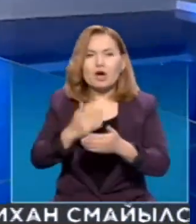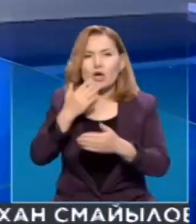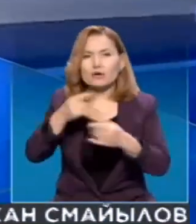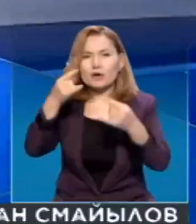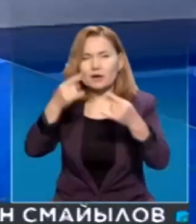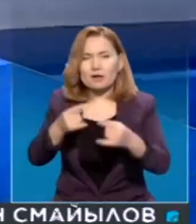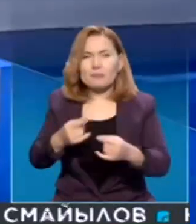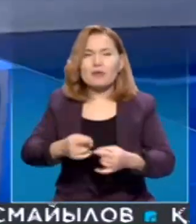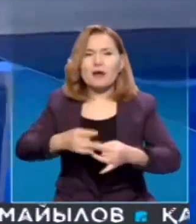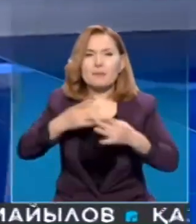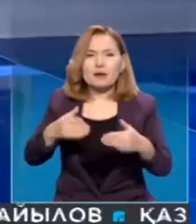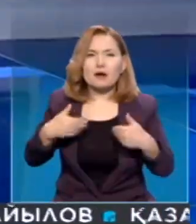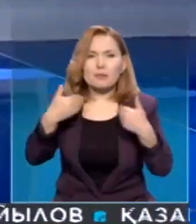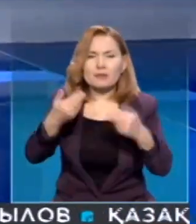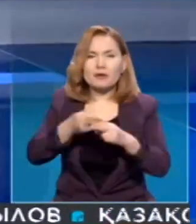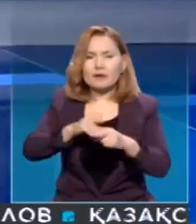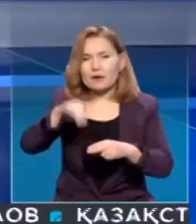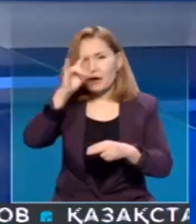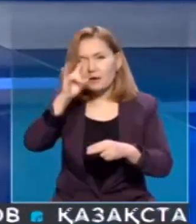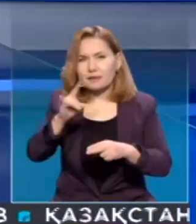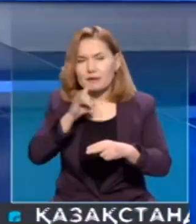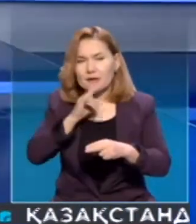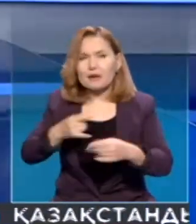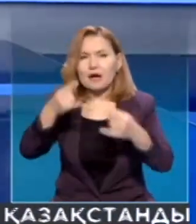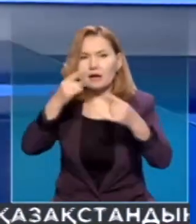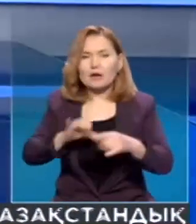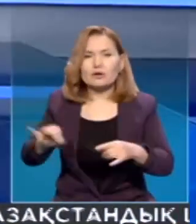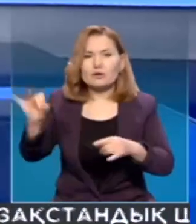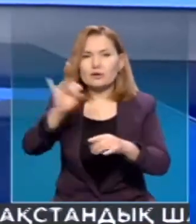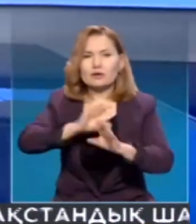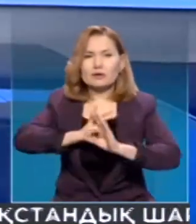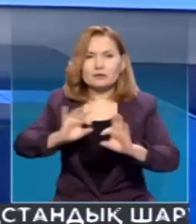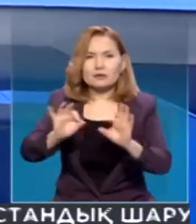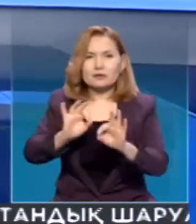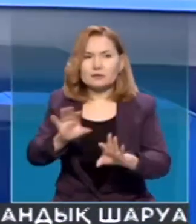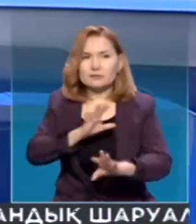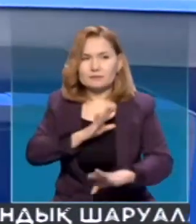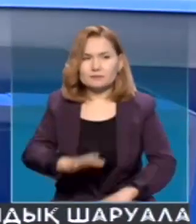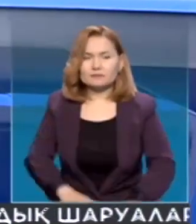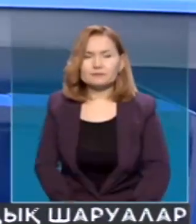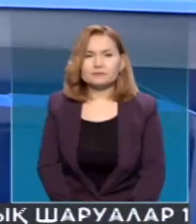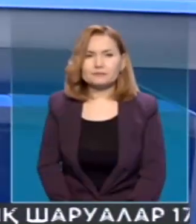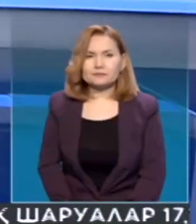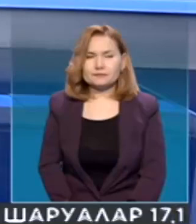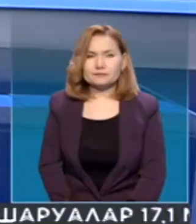арнаны мерейтойымен құттықтап, отандық медиа туралы ойларымен бөлісті.